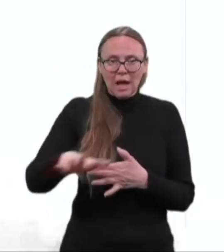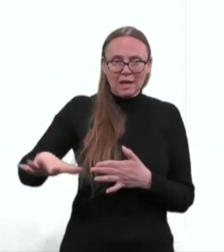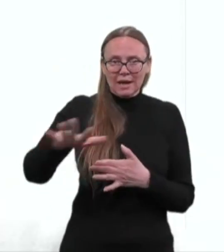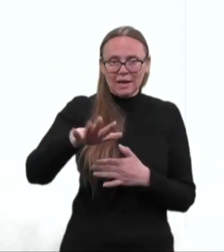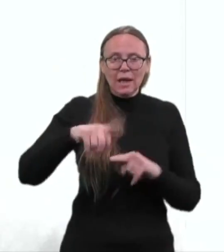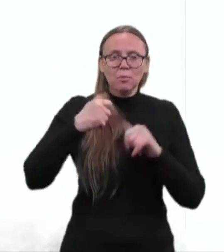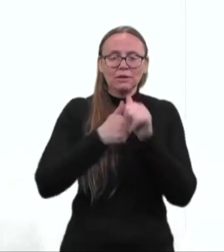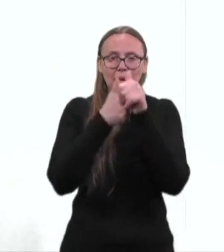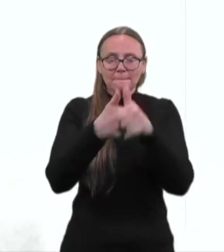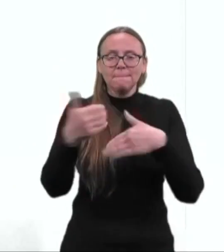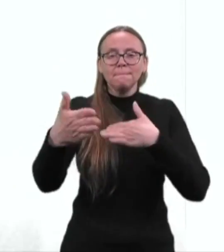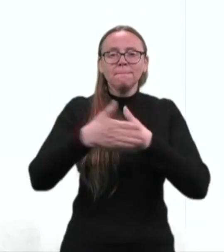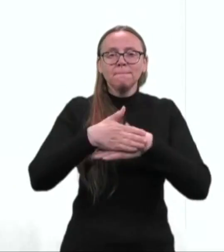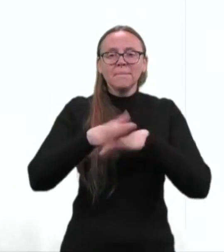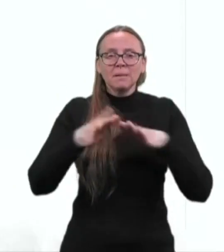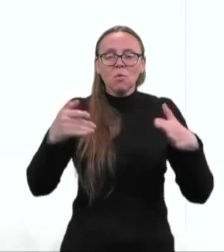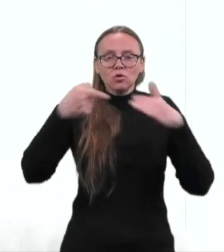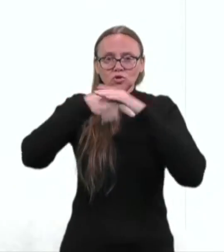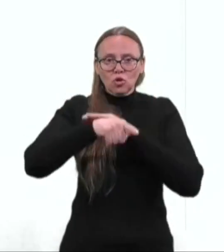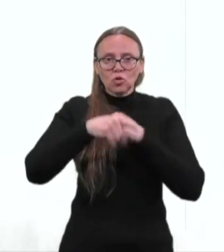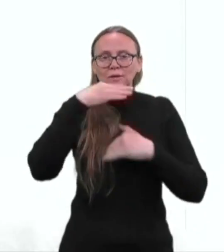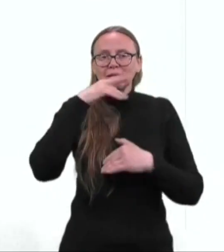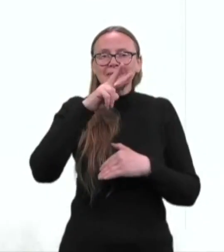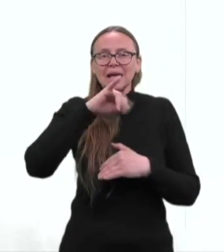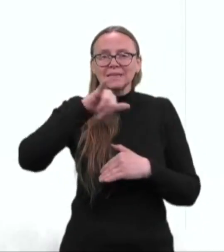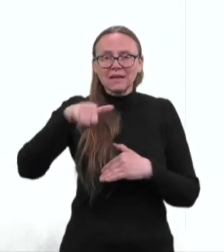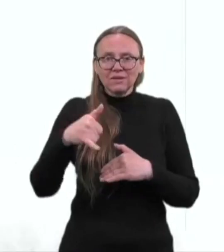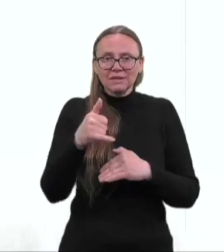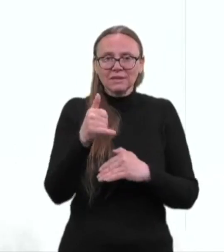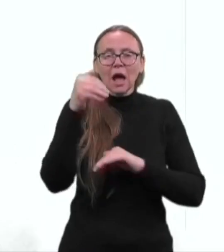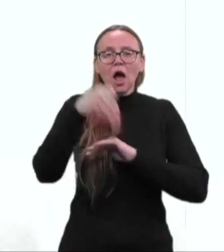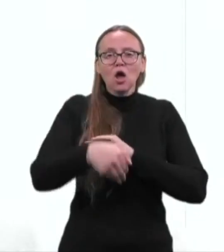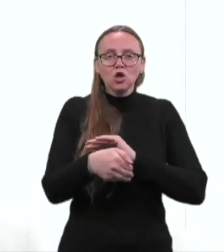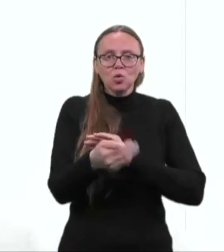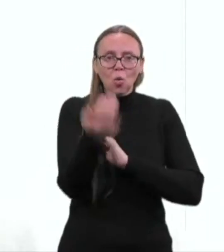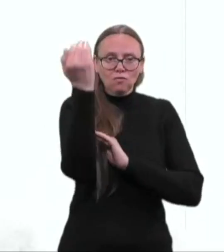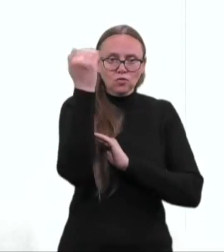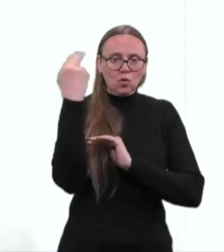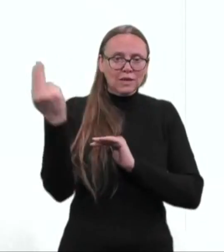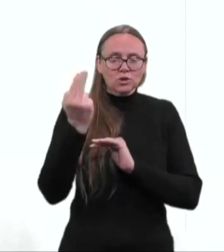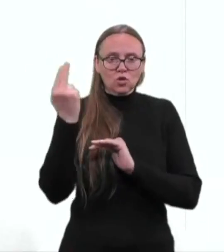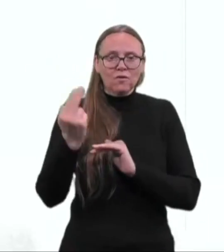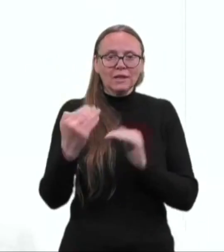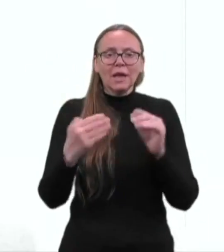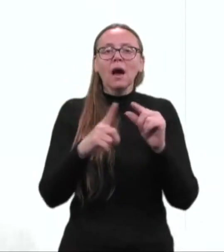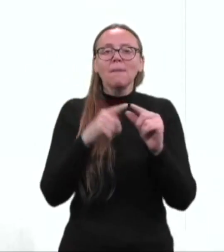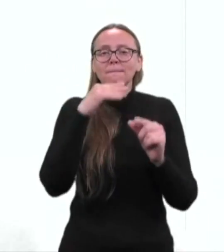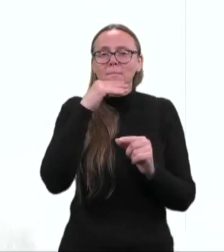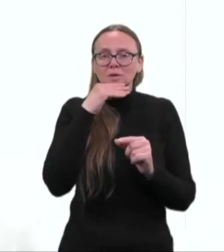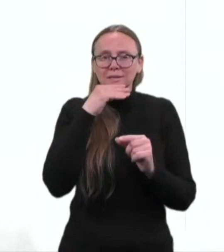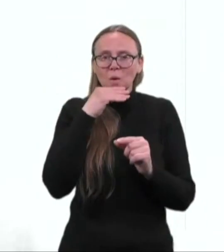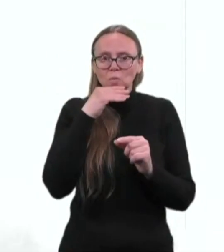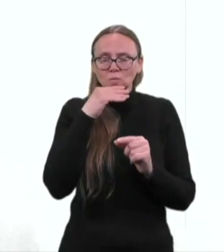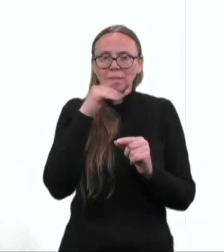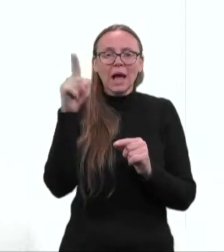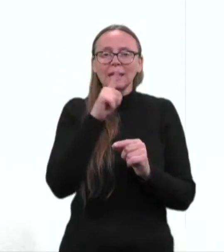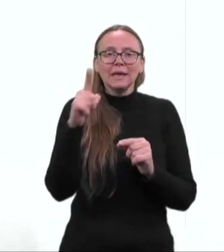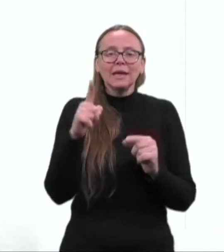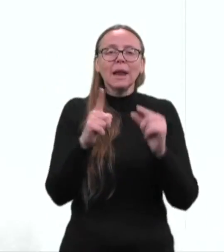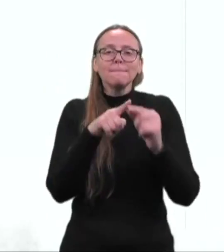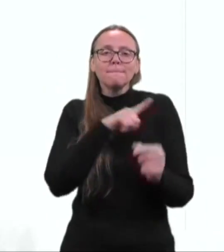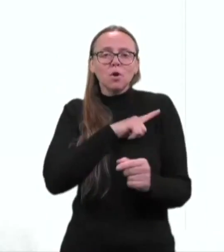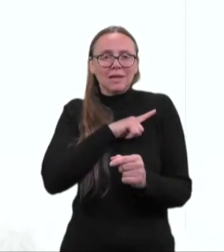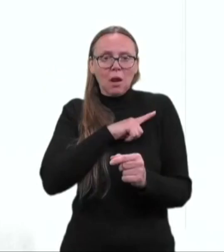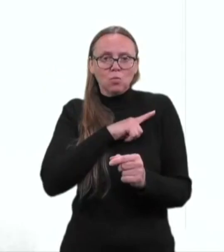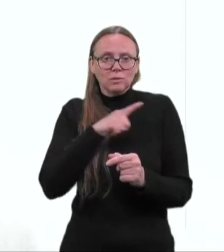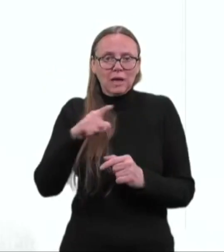potem Primorsko-notranjska, Savinjska, jugovzhodna Slovenija, Posavska regija in Podravska regija. Vse